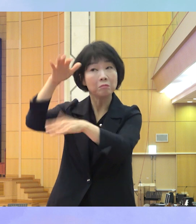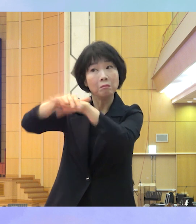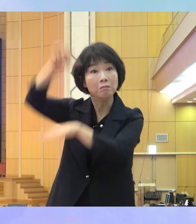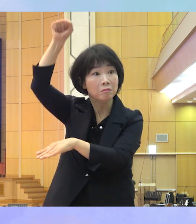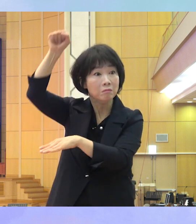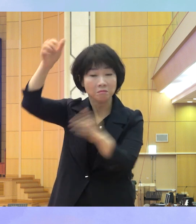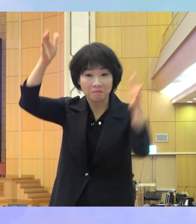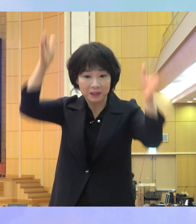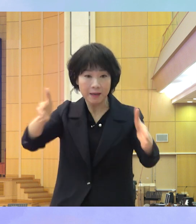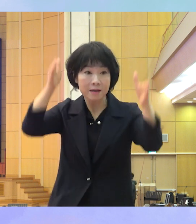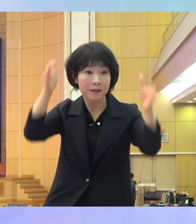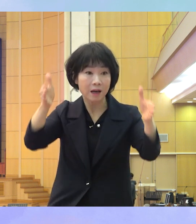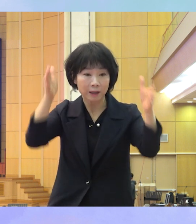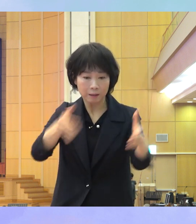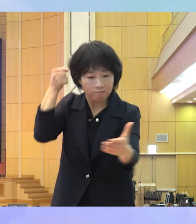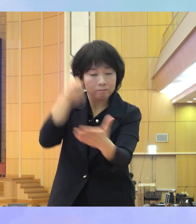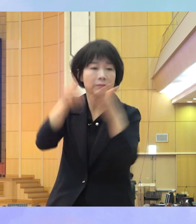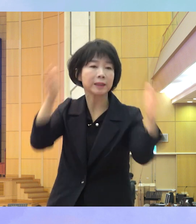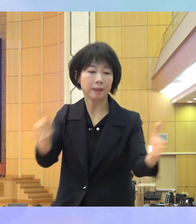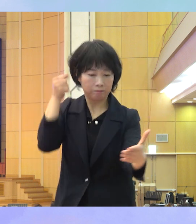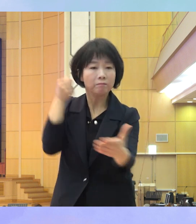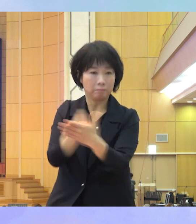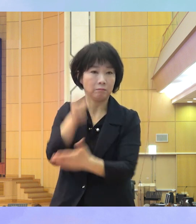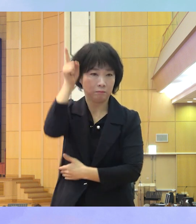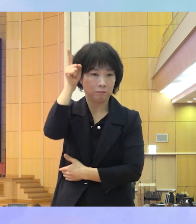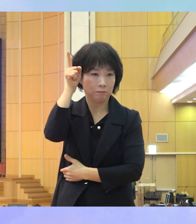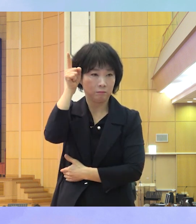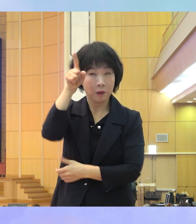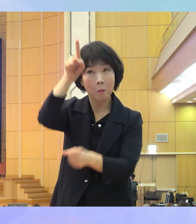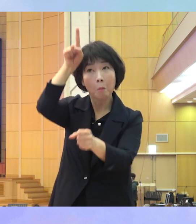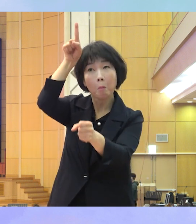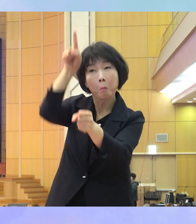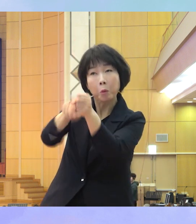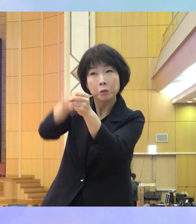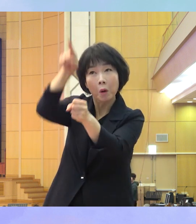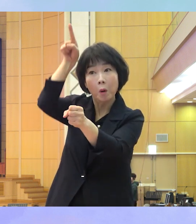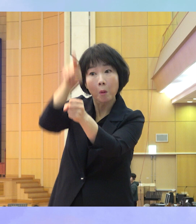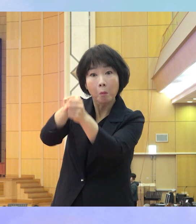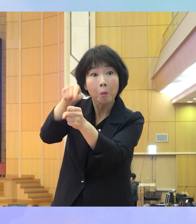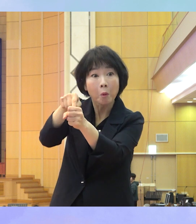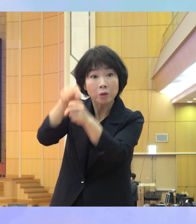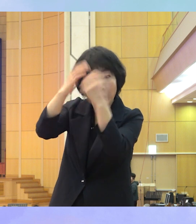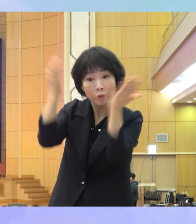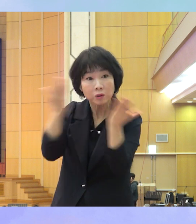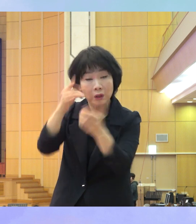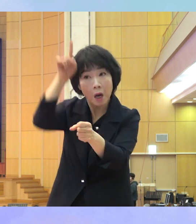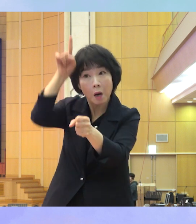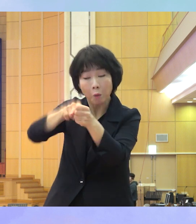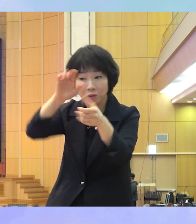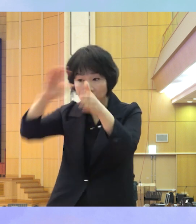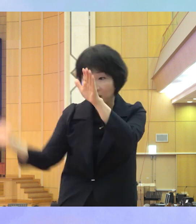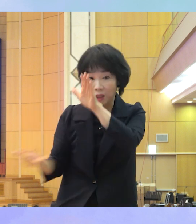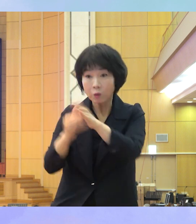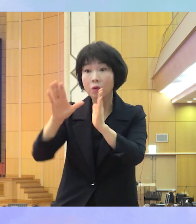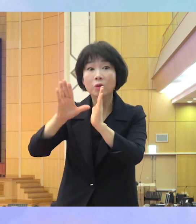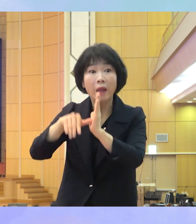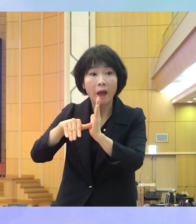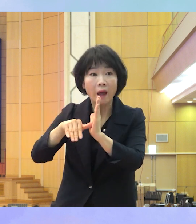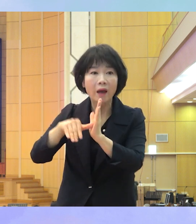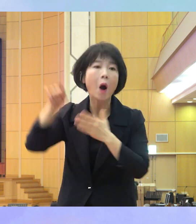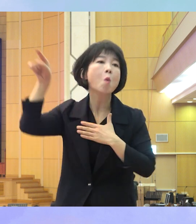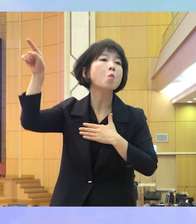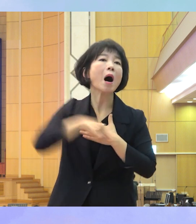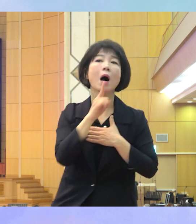하나님께서 기한을 정해놓고 그 목적한 바 범사를 이루는 때가